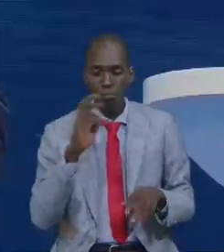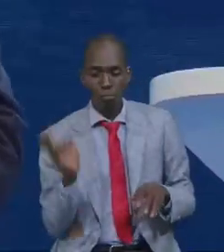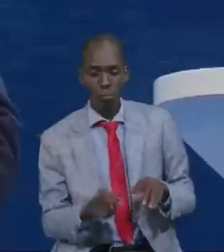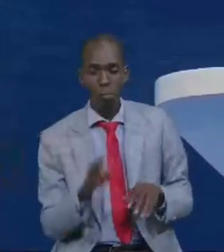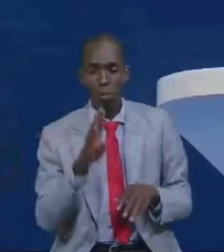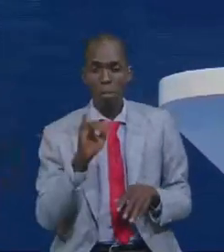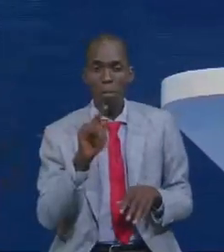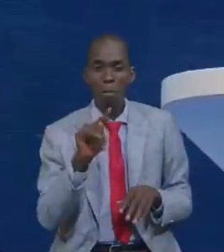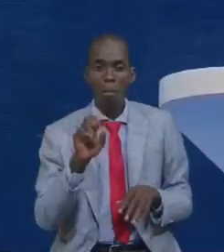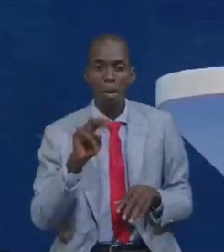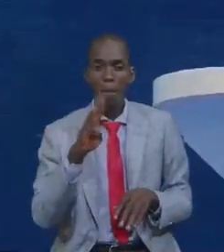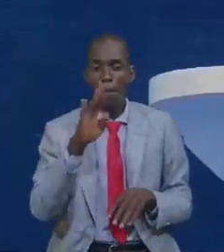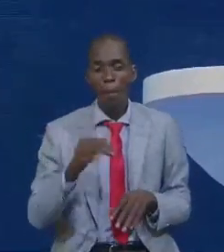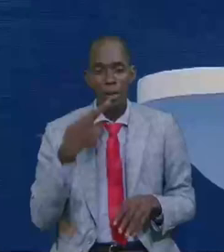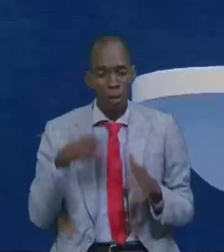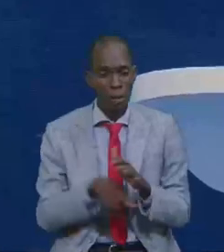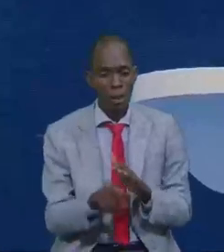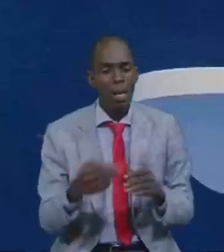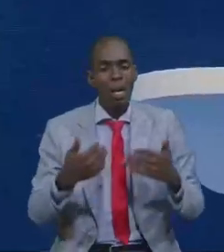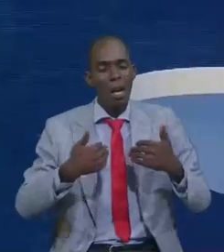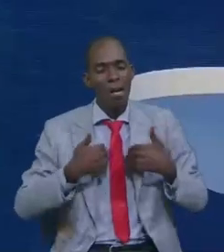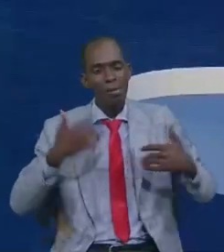Ils avaient des douleurs dans le corps.